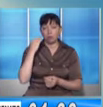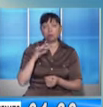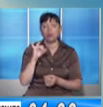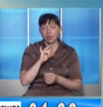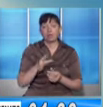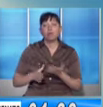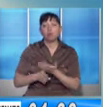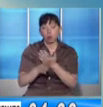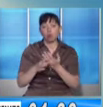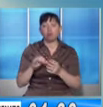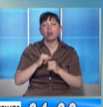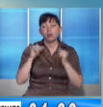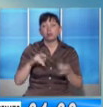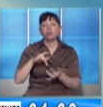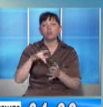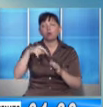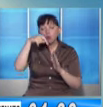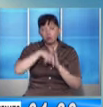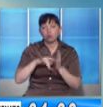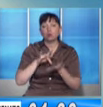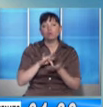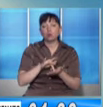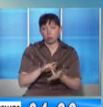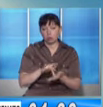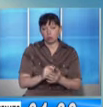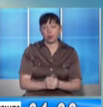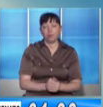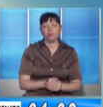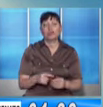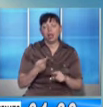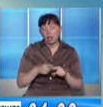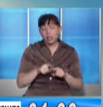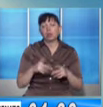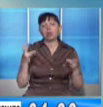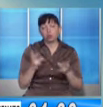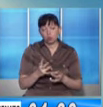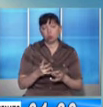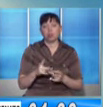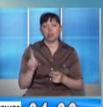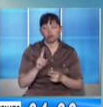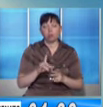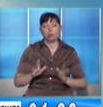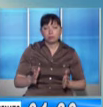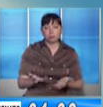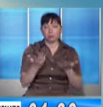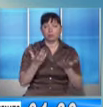să stimulăm turismul intern, despre care vorbea colegul. De asta este nevoie, de a încuraja moldovenii